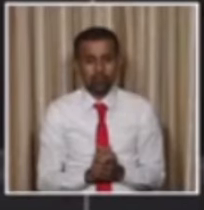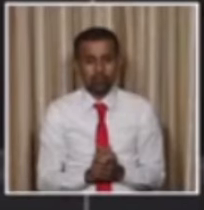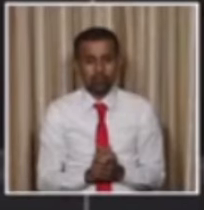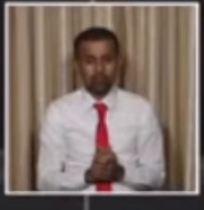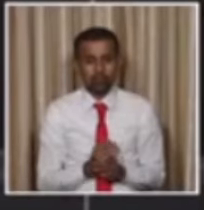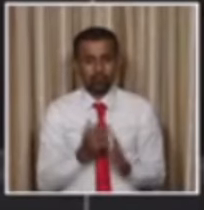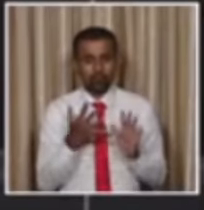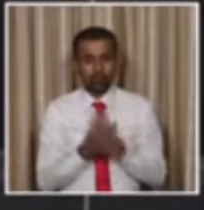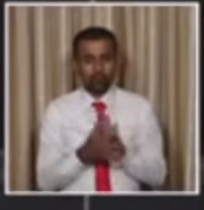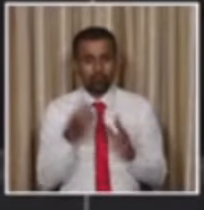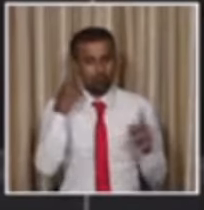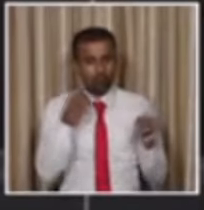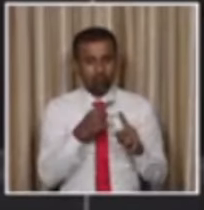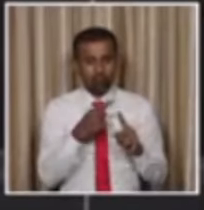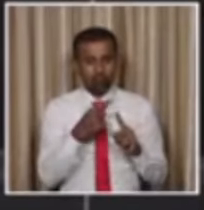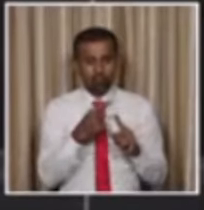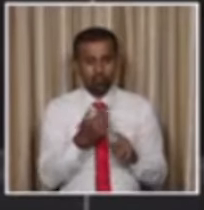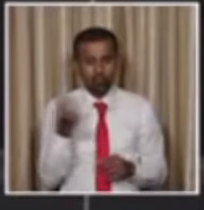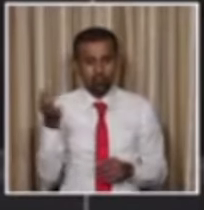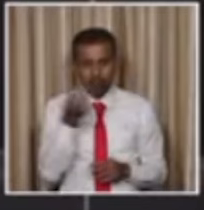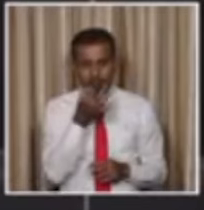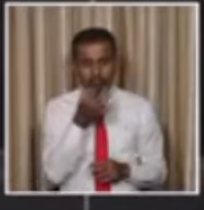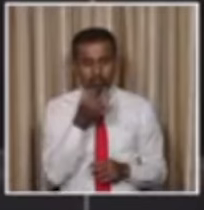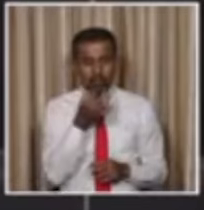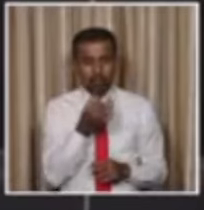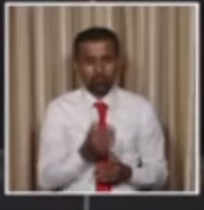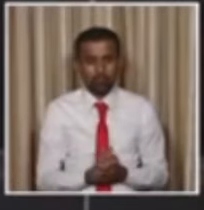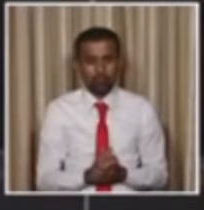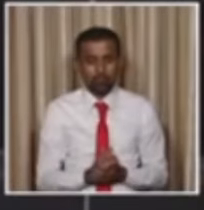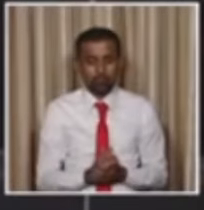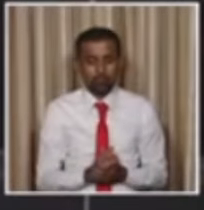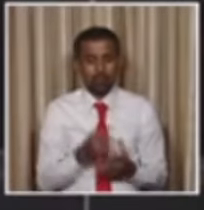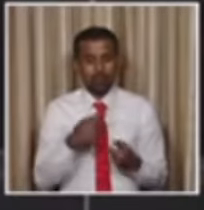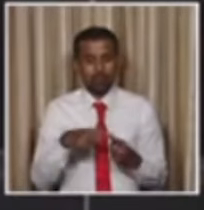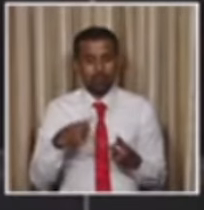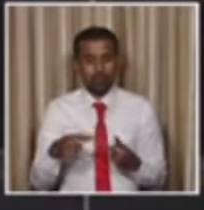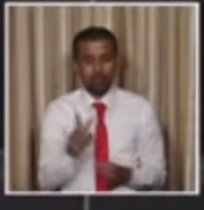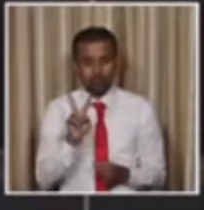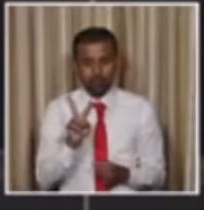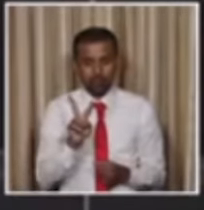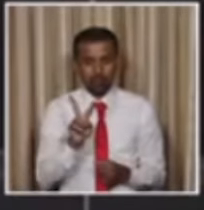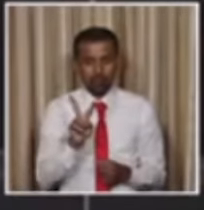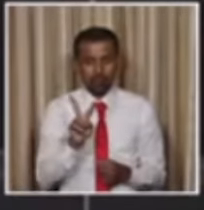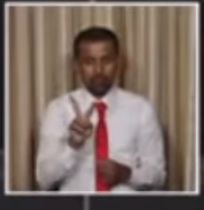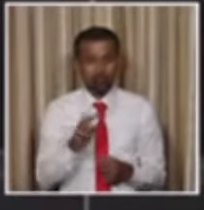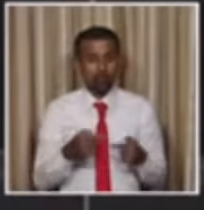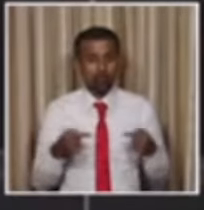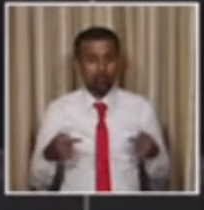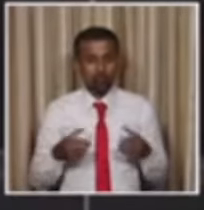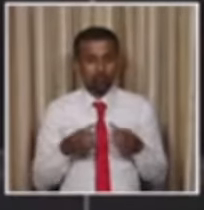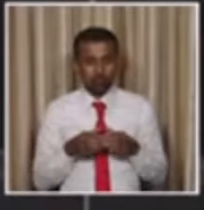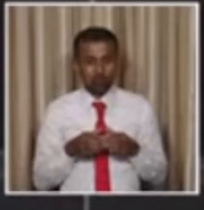වැරදි අර්ථ නිරූපණයක් දුන්නාය කියලා චෝදනාවක් එතුමාට එල්ල කරනවා. මේ කාරණා දෙක මුල් කරගෙන තමයි විරුද්ධ